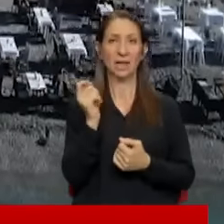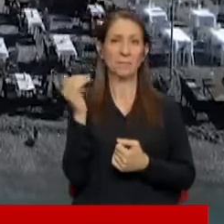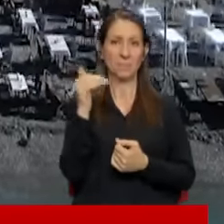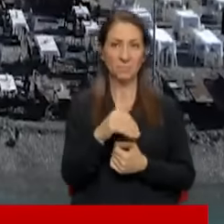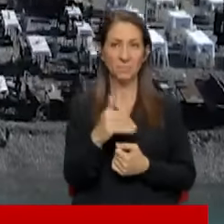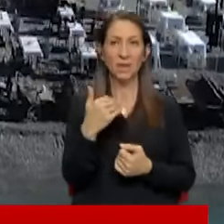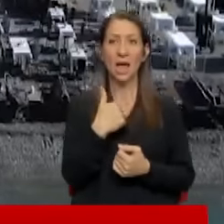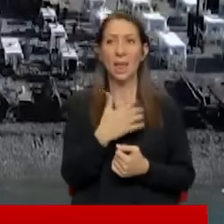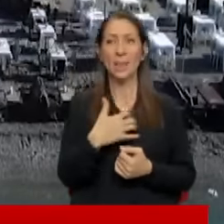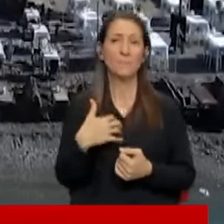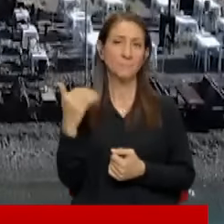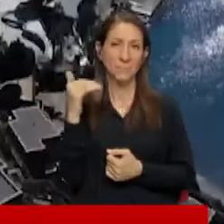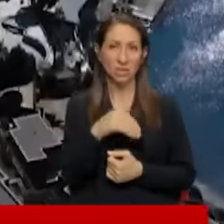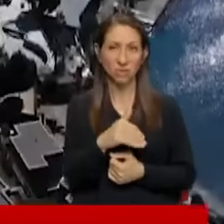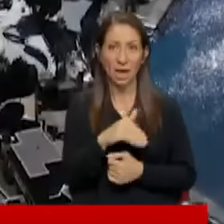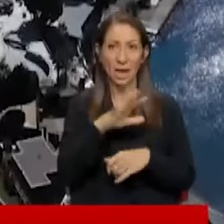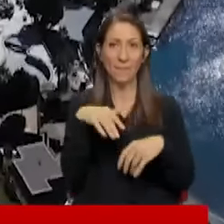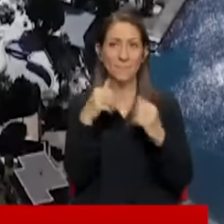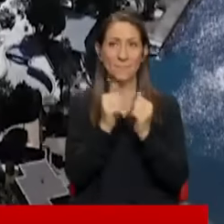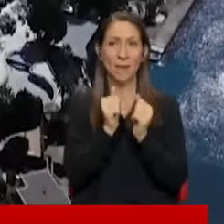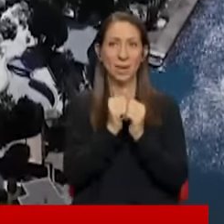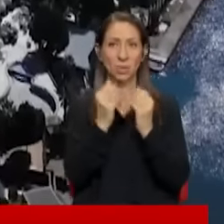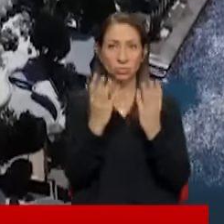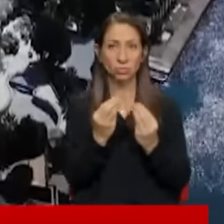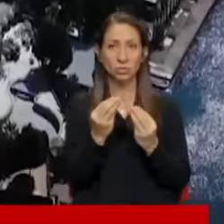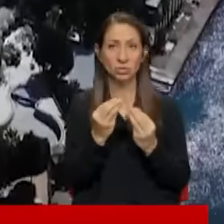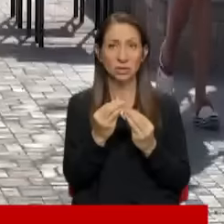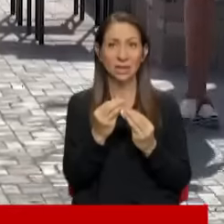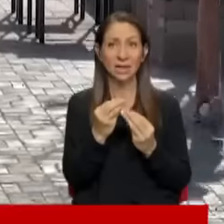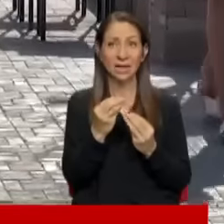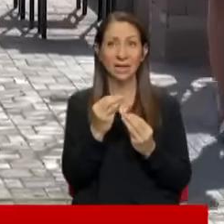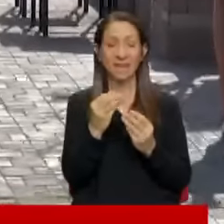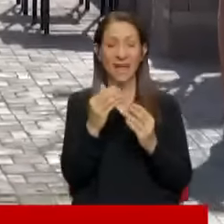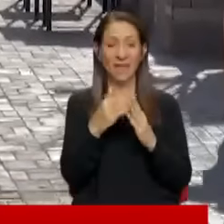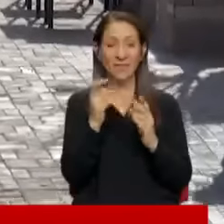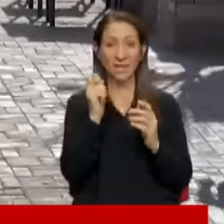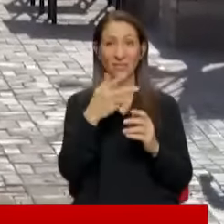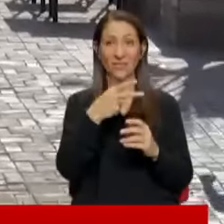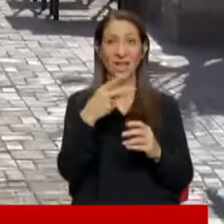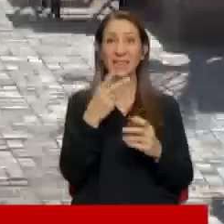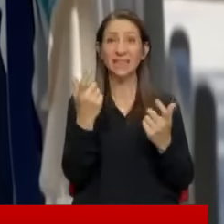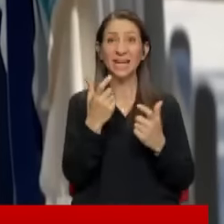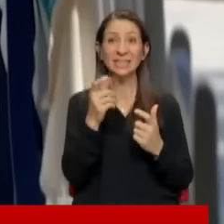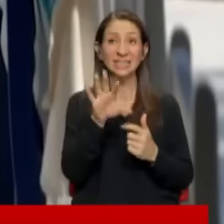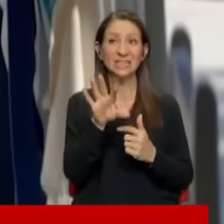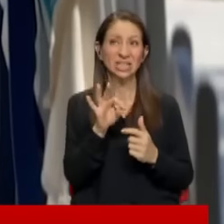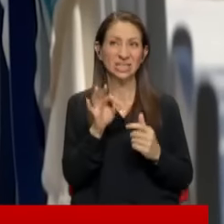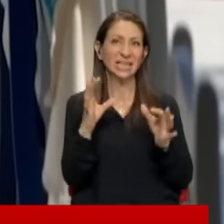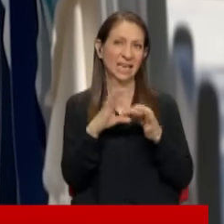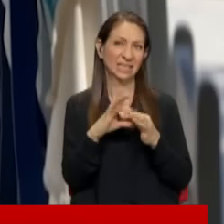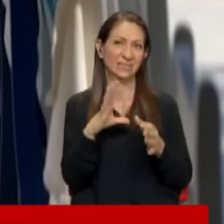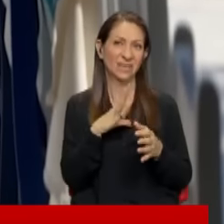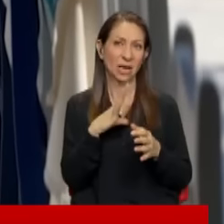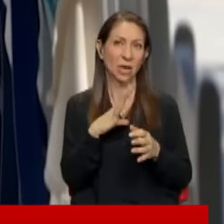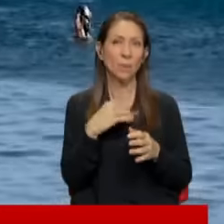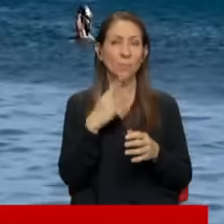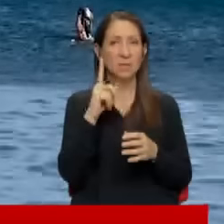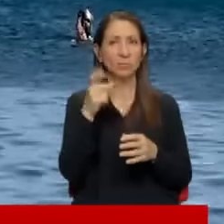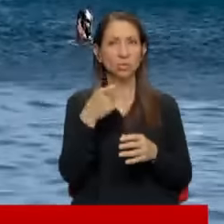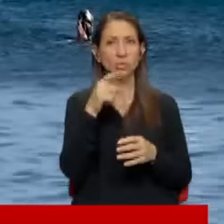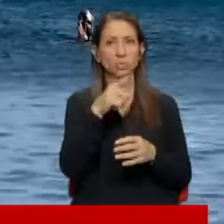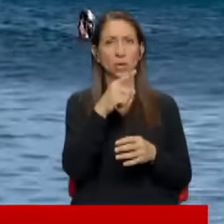de, benim annem de gelecek. Hep birlikte olacağız. Villa fiyatları arttı ama villayı nerede seçeceğiniz de çok önemli. Buldum bir